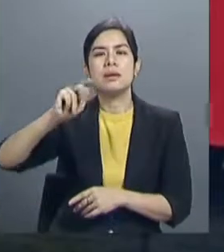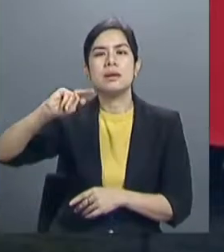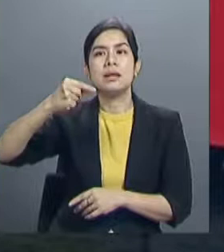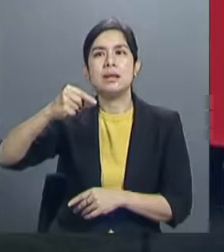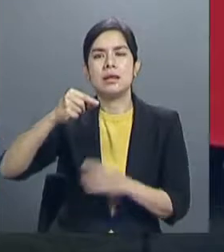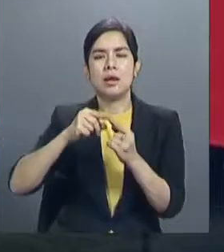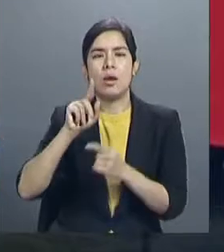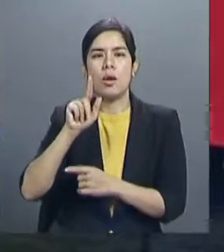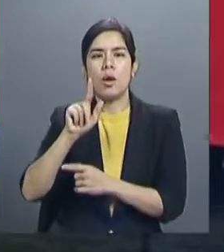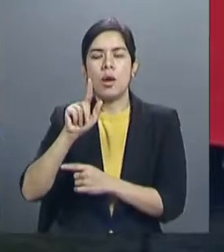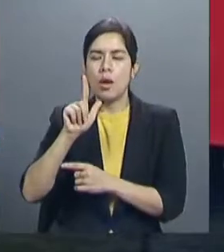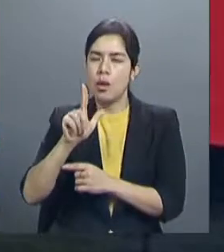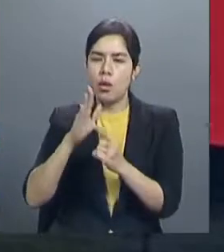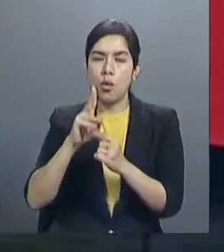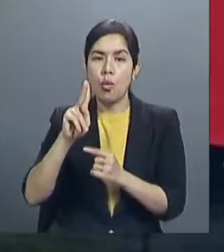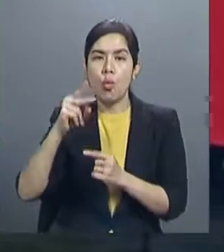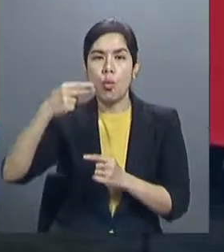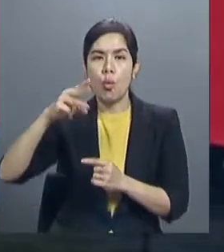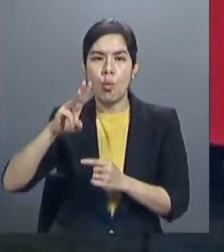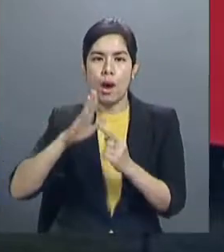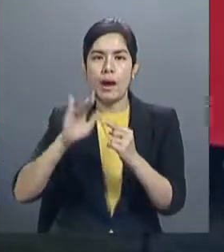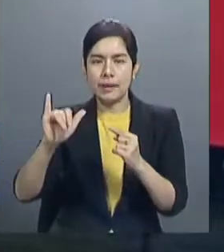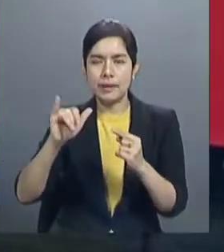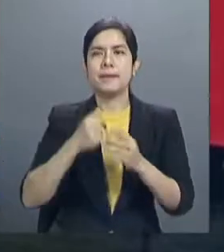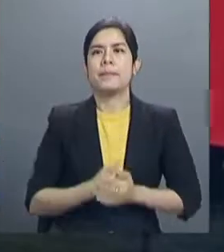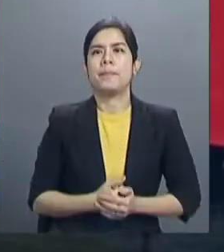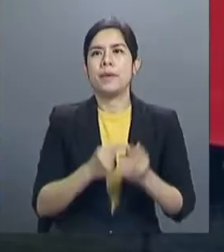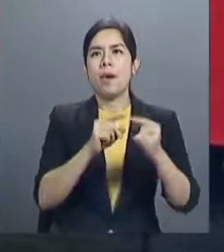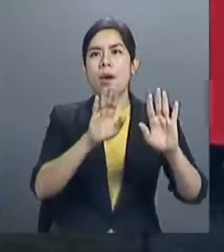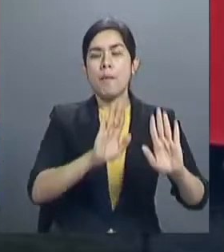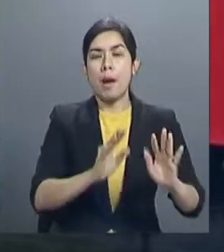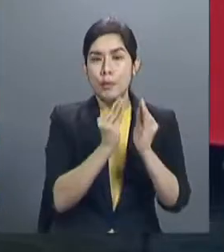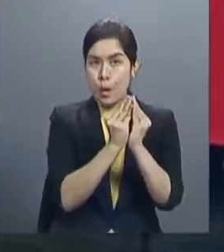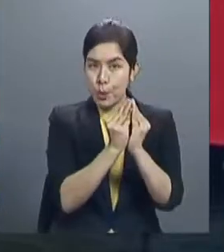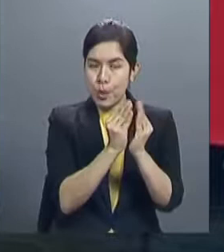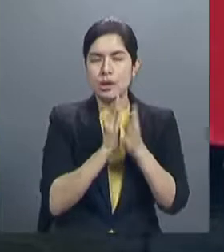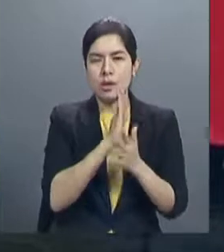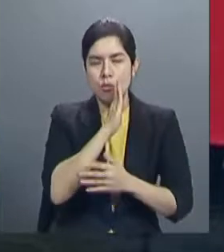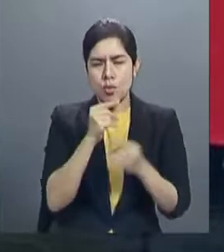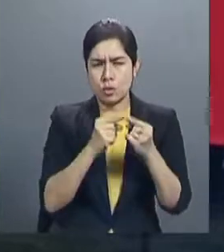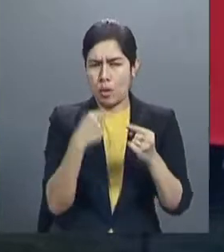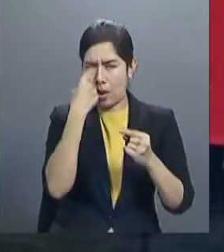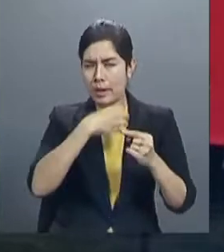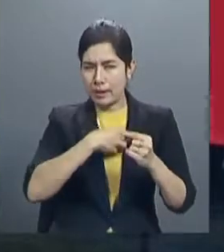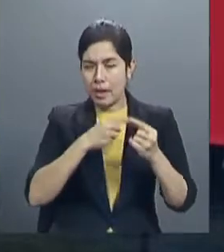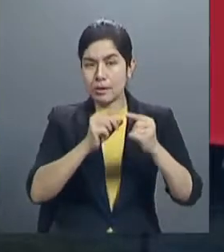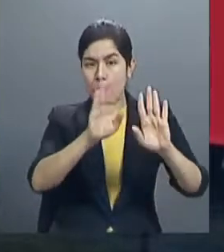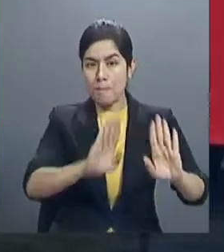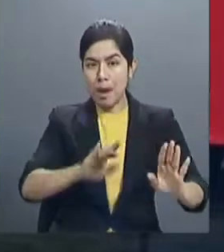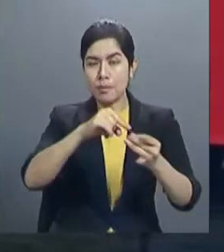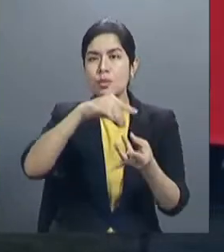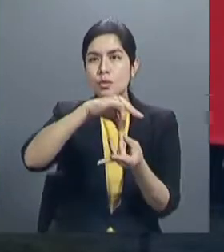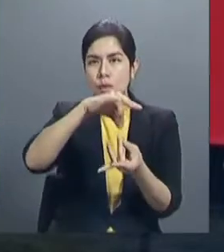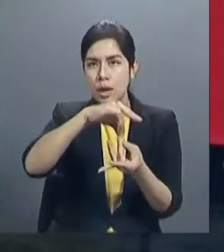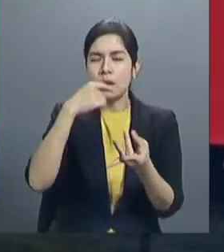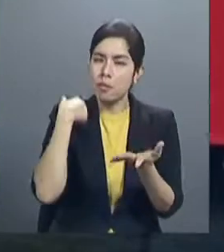ายเพิ่นว่าตัวแทนวัดบนก็สิเป็นไร่ดอกบัวหันลูกค้าอยากได้ไร่สมัยอยุธยาสุโขทัยลูกค้าก็สั่ง